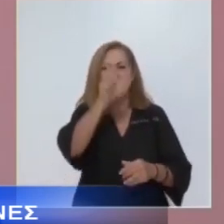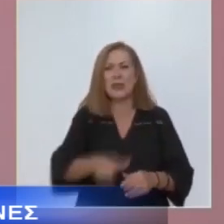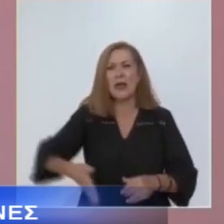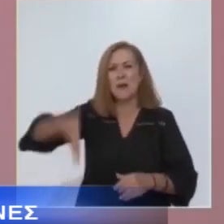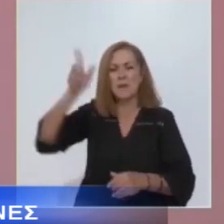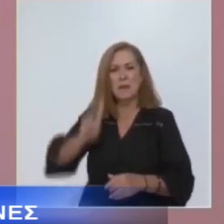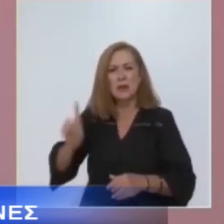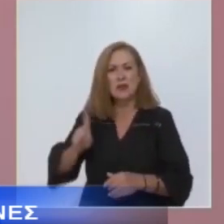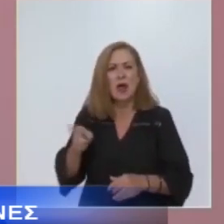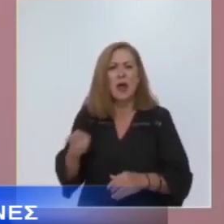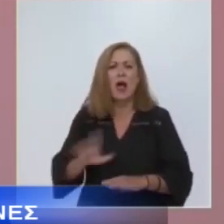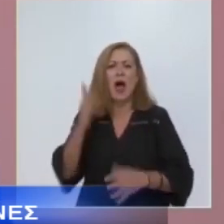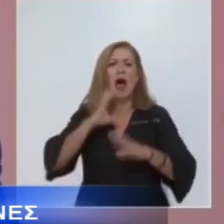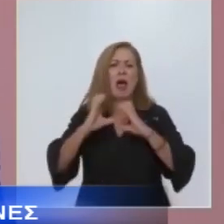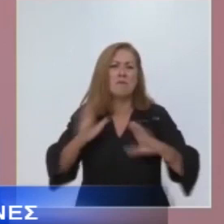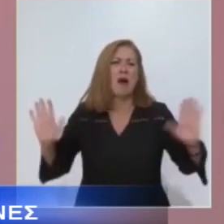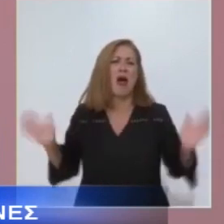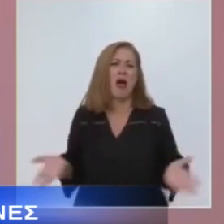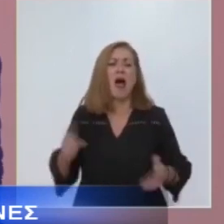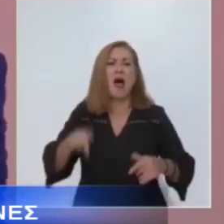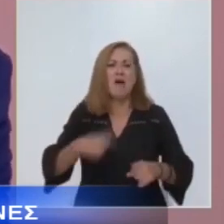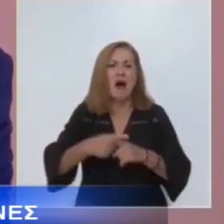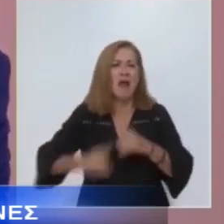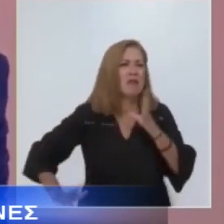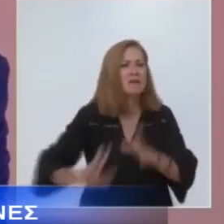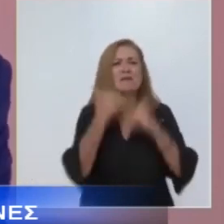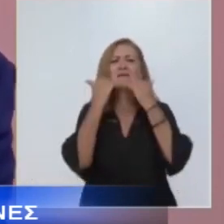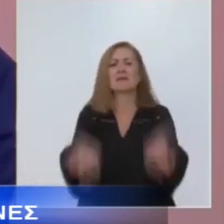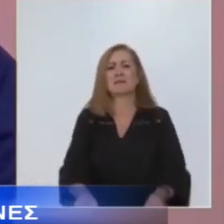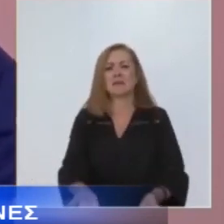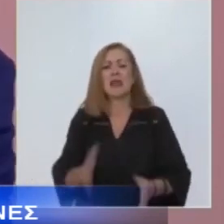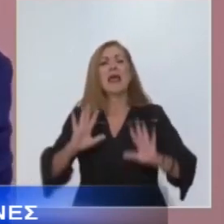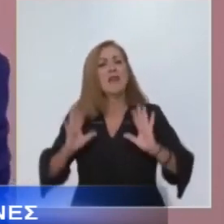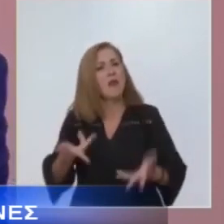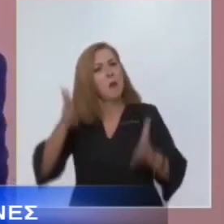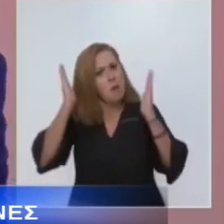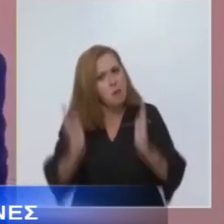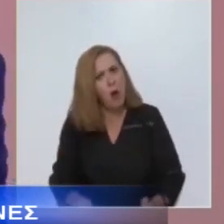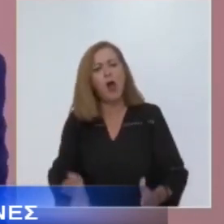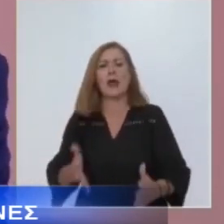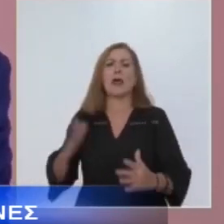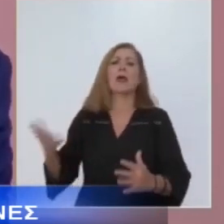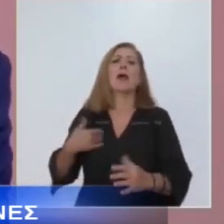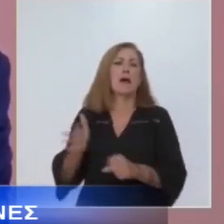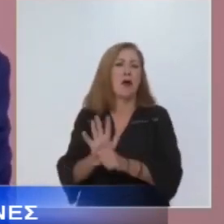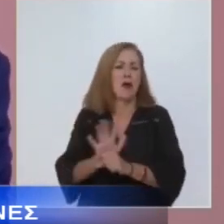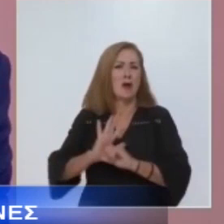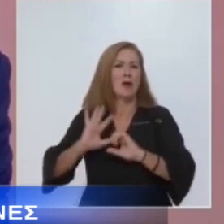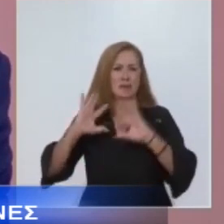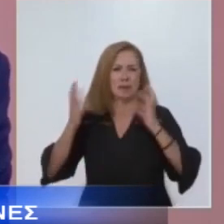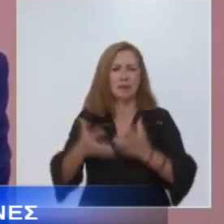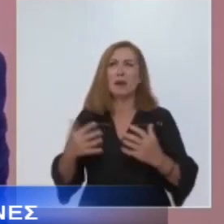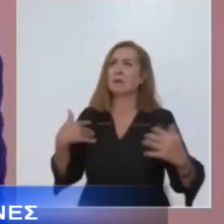είναι μόνο επικοινωνία, δεν πάει τη χώρα μπροστά. Γιατί μπορεί να ήταν, παραδείγματος χάρη, εξωγενής η πανδημία, αλλά στη χώρα μας είχαμε αρνητικό